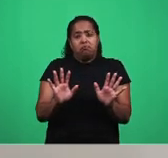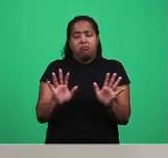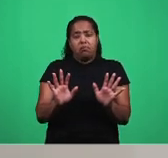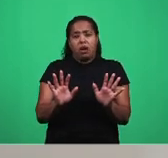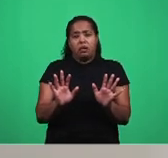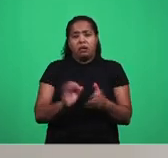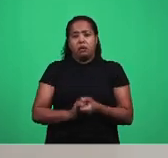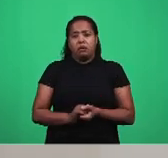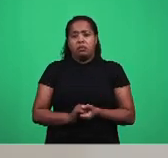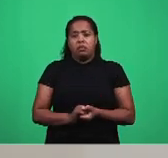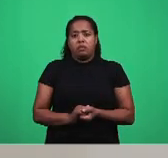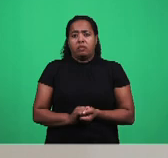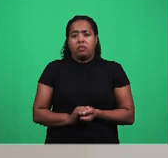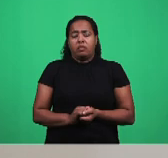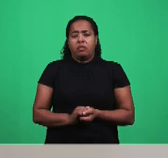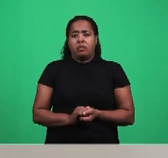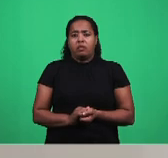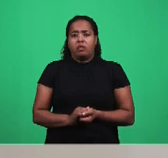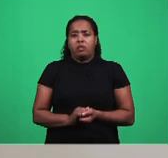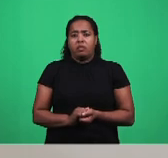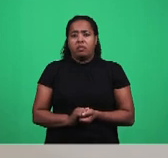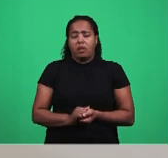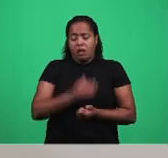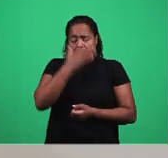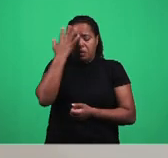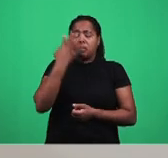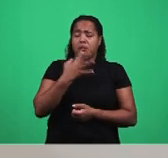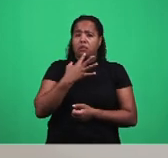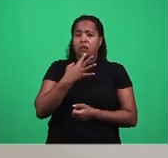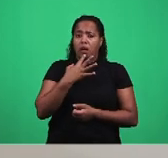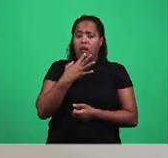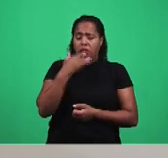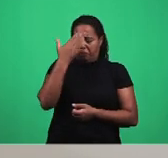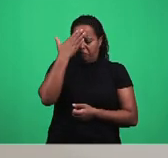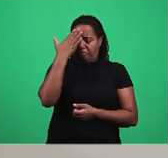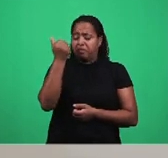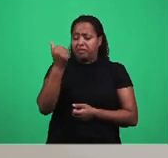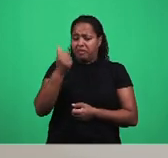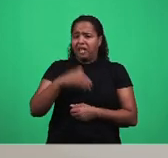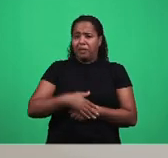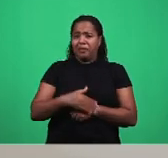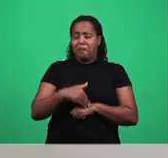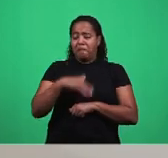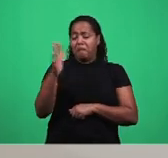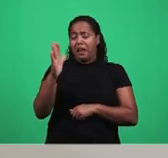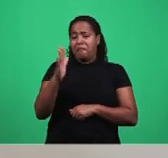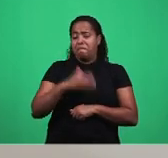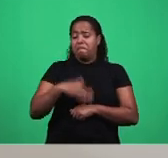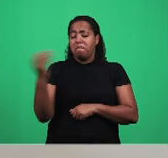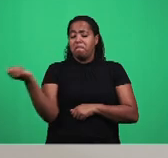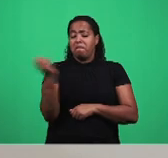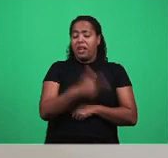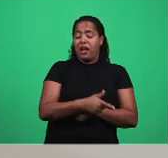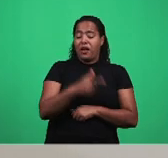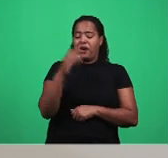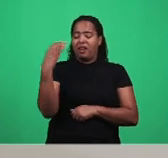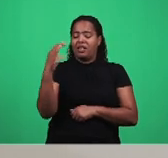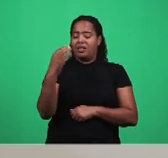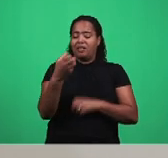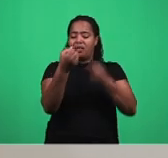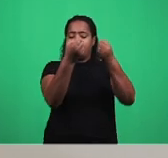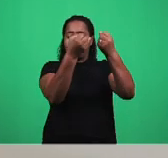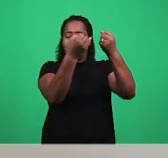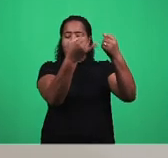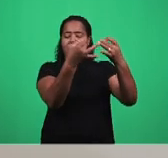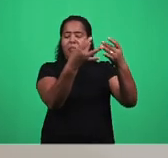par des organes publics même. Le peuple, il connaît tout. Il connaît même plus que la science, n'est-ce pas? Il